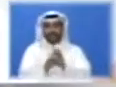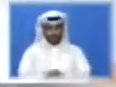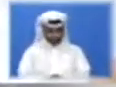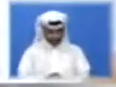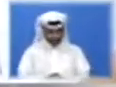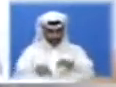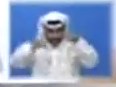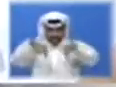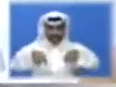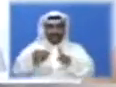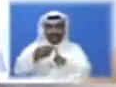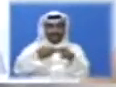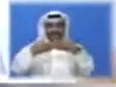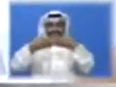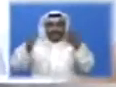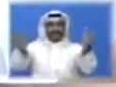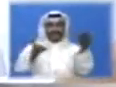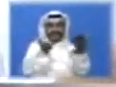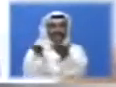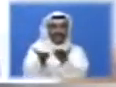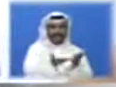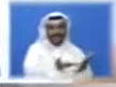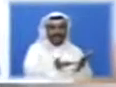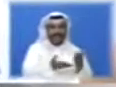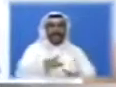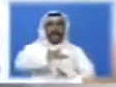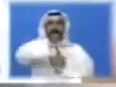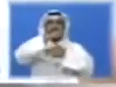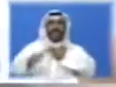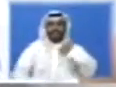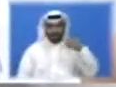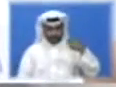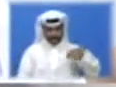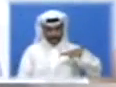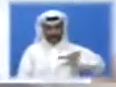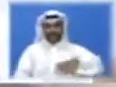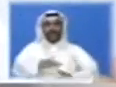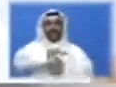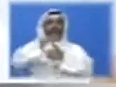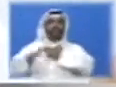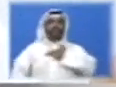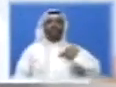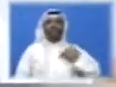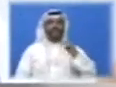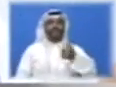قيم هذه السنة تحت رعاية سمو رئيس الوزراء الشيخ جابر المبارك،